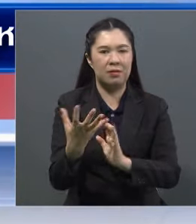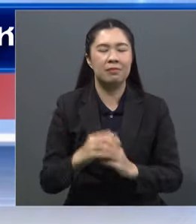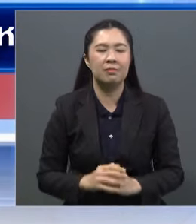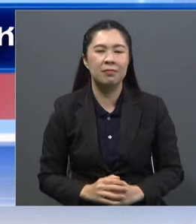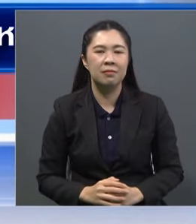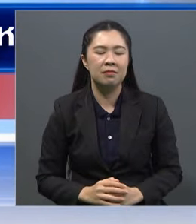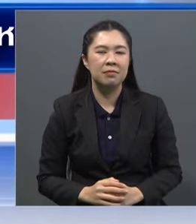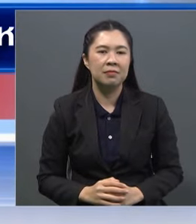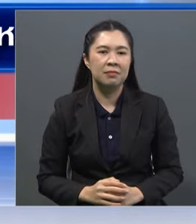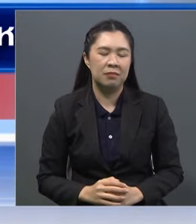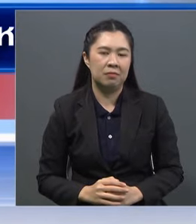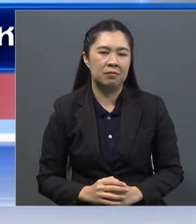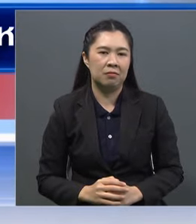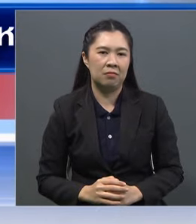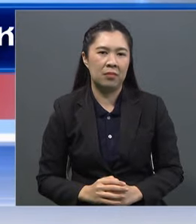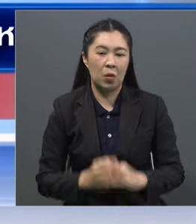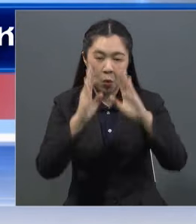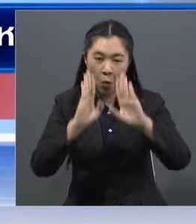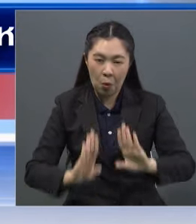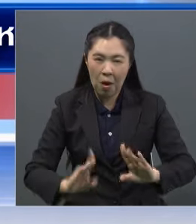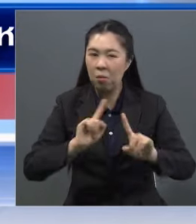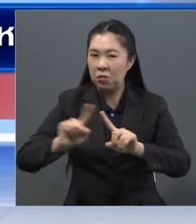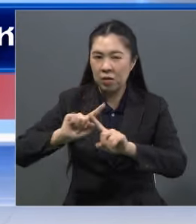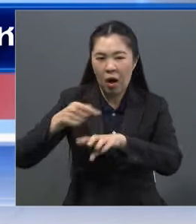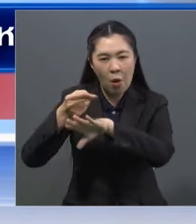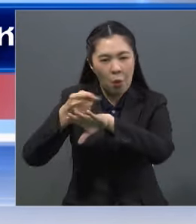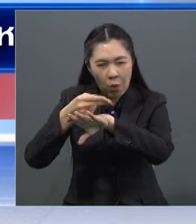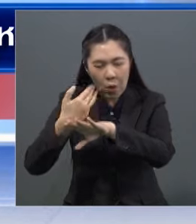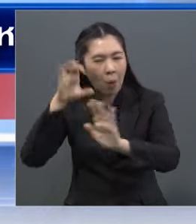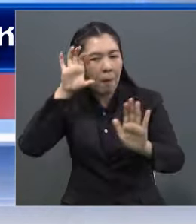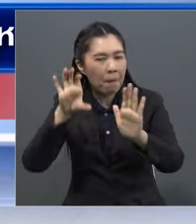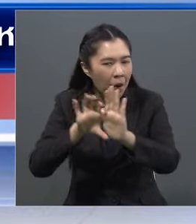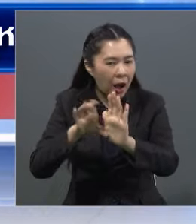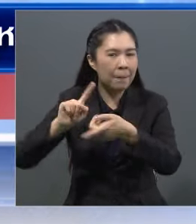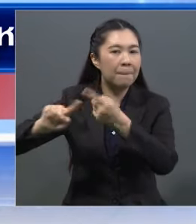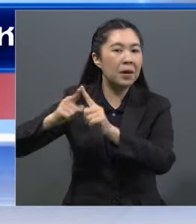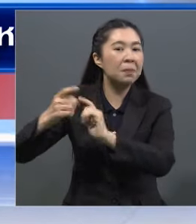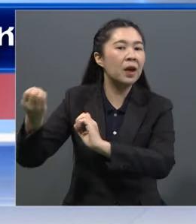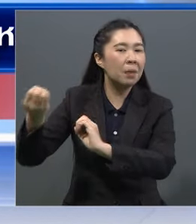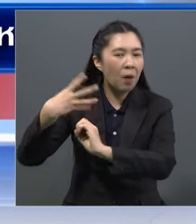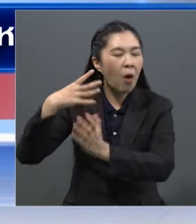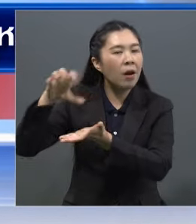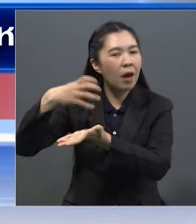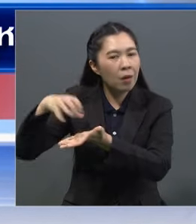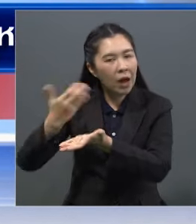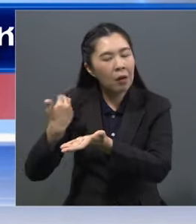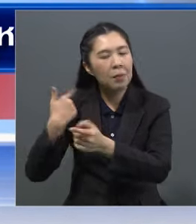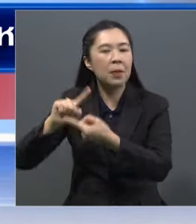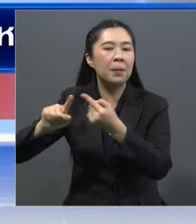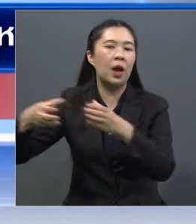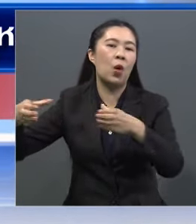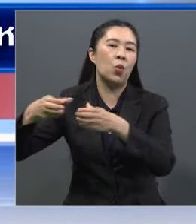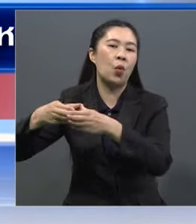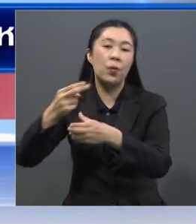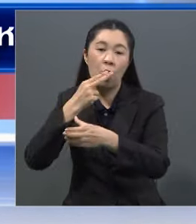นะคะมานานารูปแบบแล้วก็หลายๆชนิดนะคะแล้วก็เพื่อนบอก บางทีลักษณะของการที่เพื่อนในกลุ่มที่สู